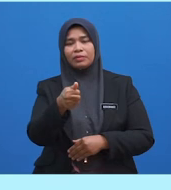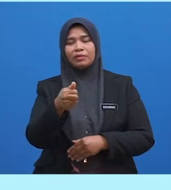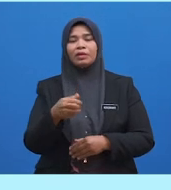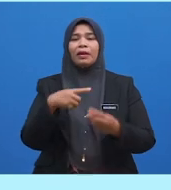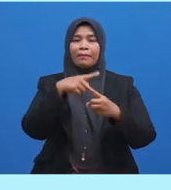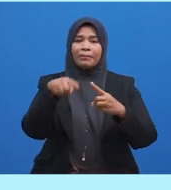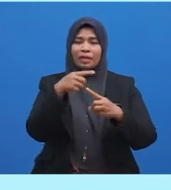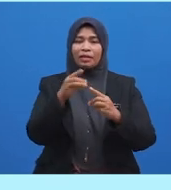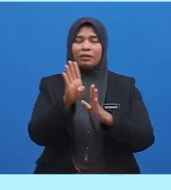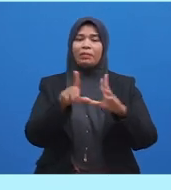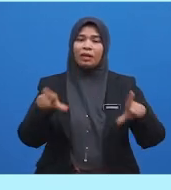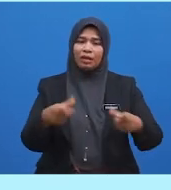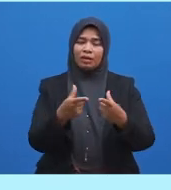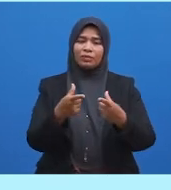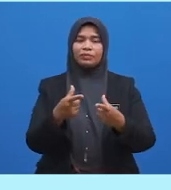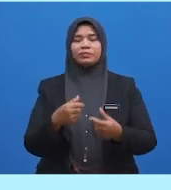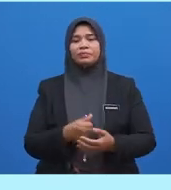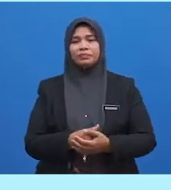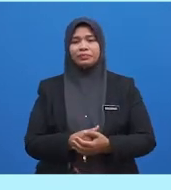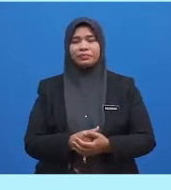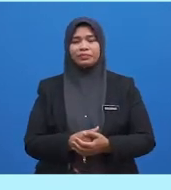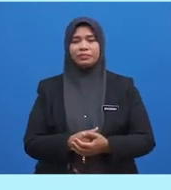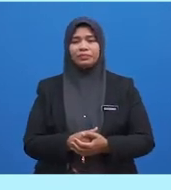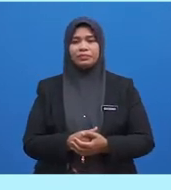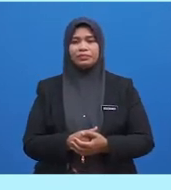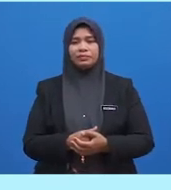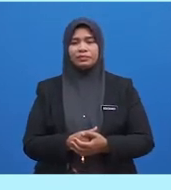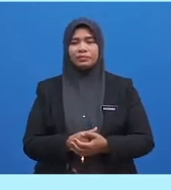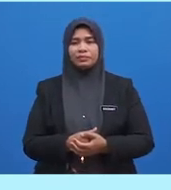Bilakah berlakunya keadaan ini